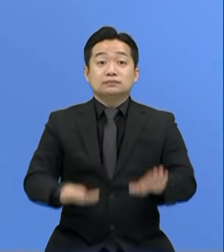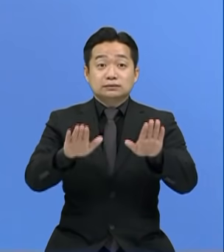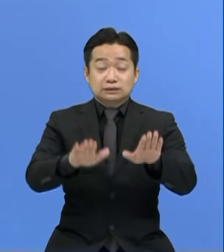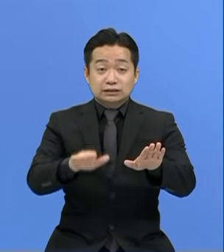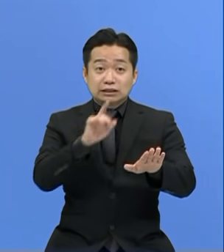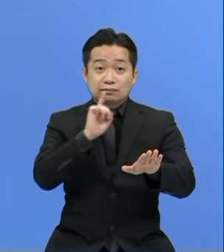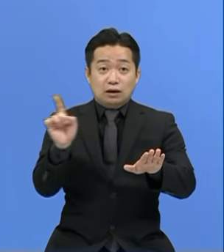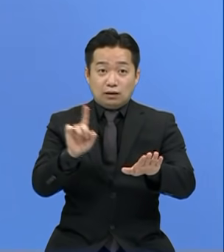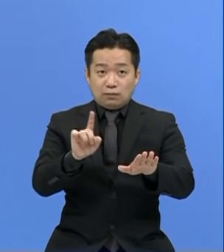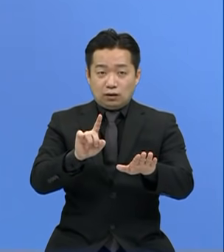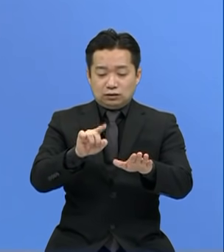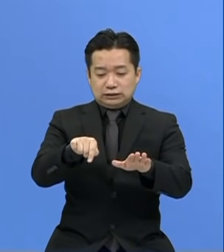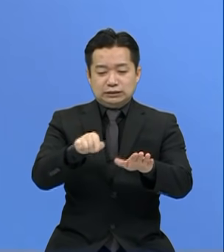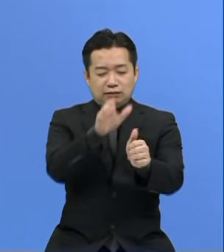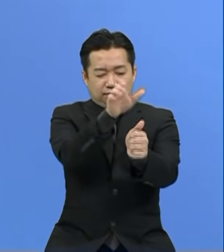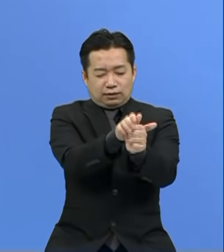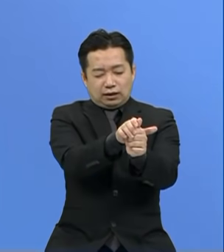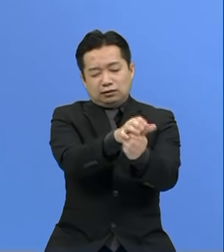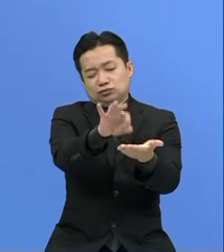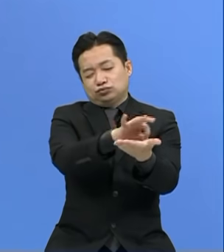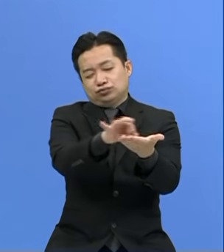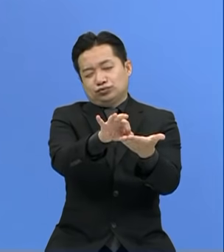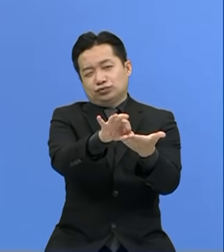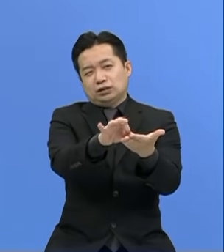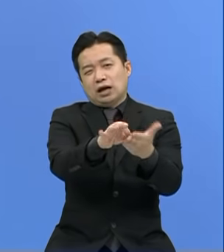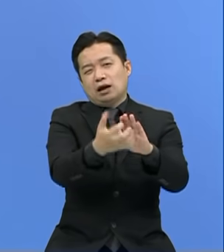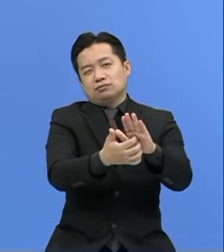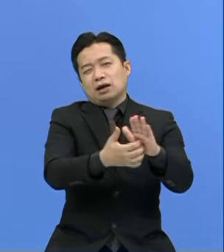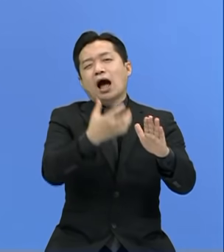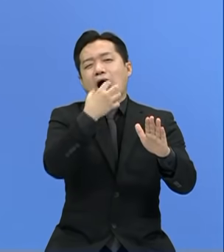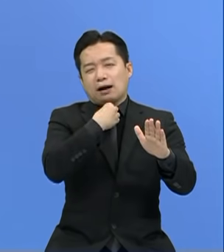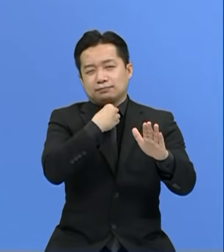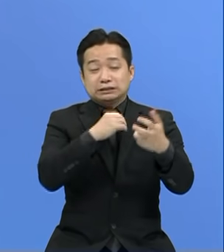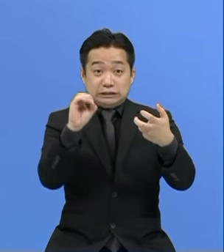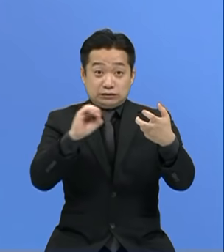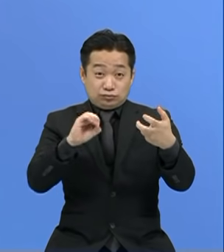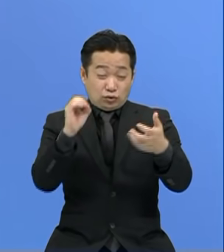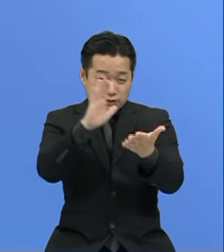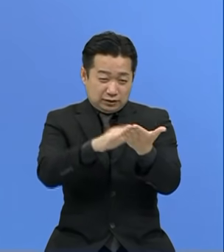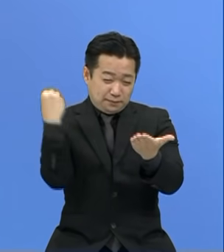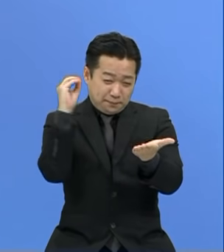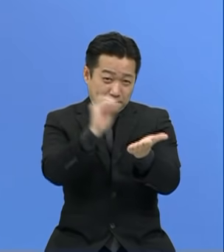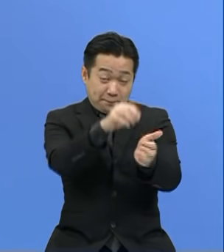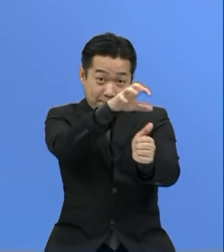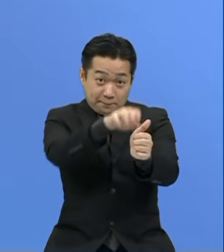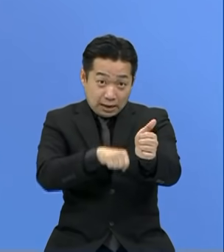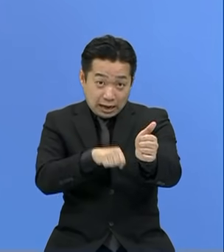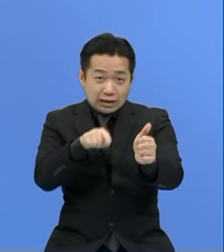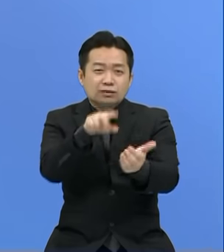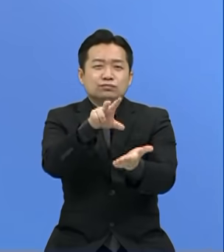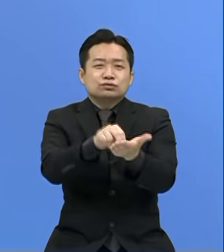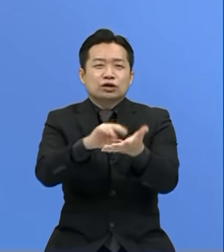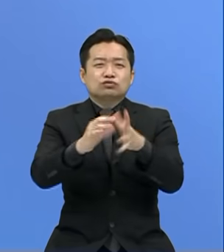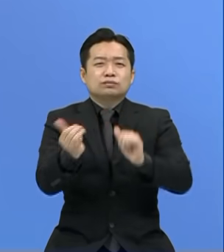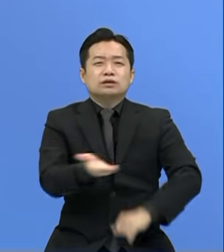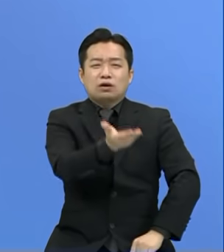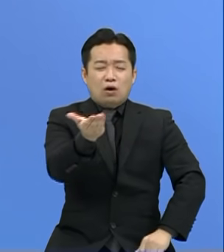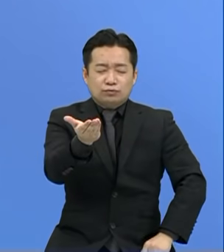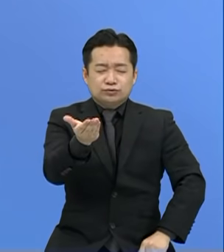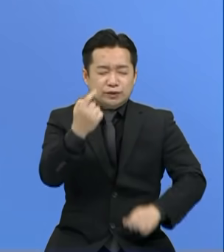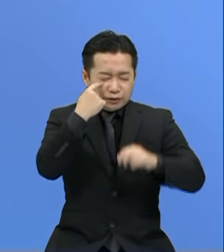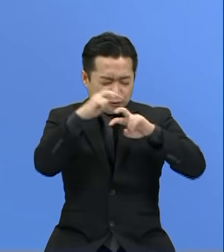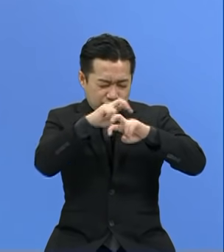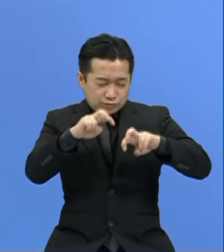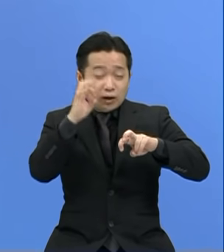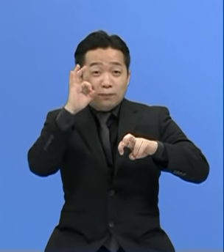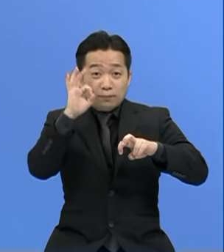장난들을 회계 부정을 저지르기 때문에 제가 70%를 환수했기 때문에 이 문제를 자세히 우리 국민께서 들여다봐 주시면 저는